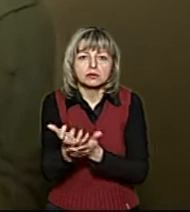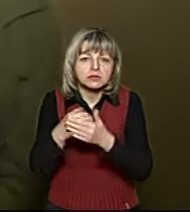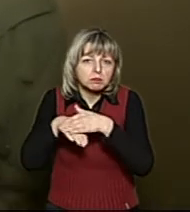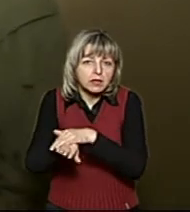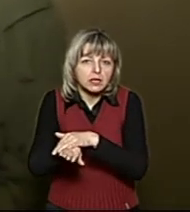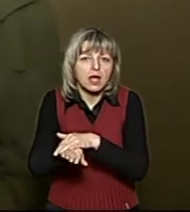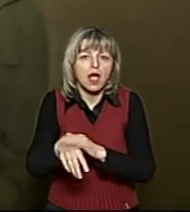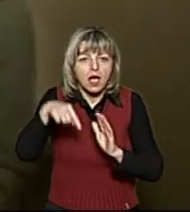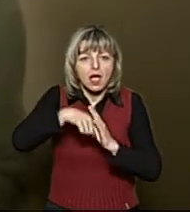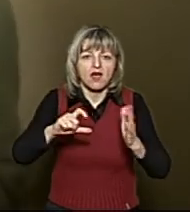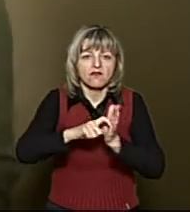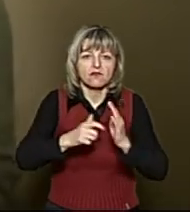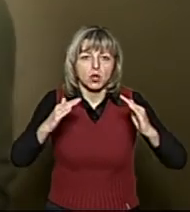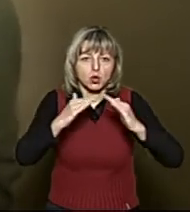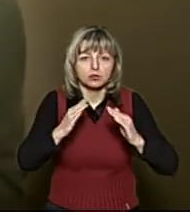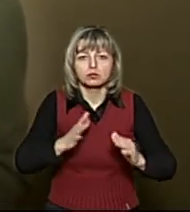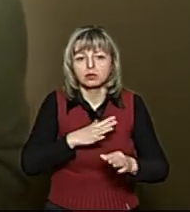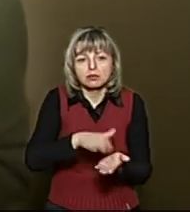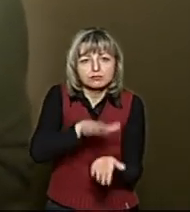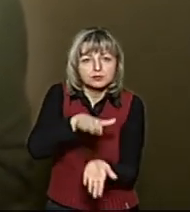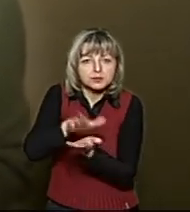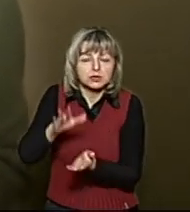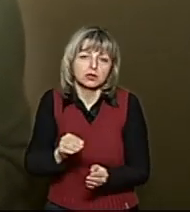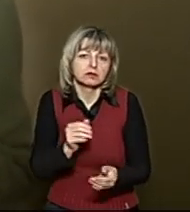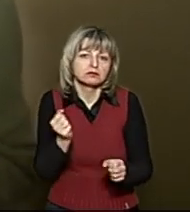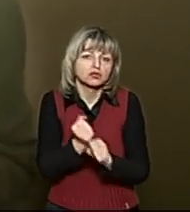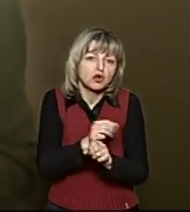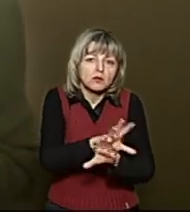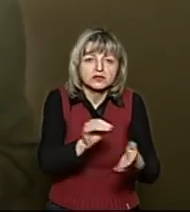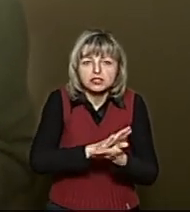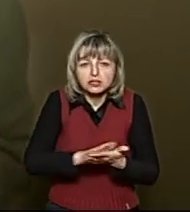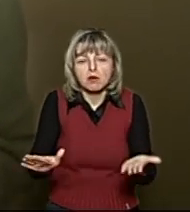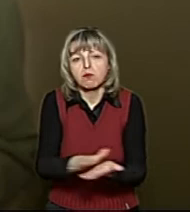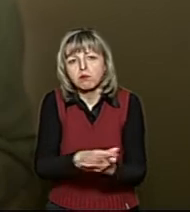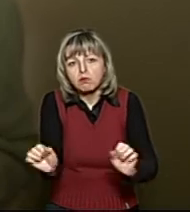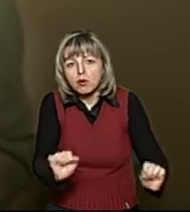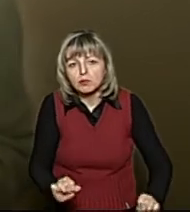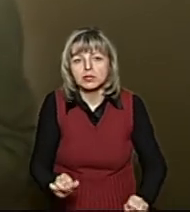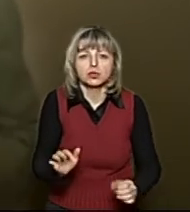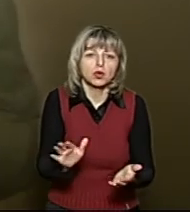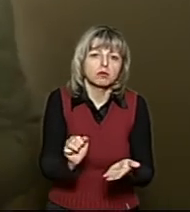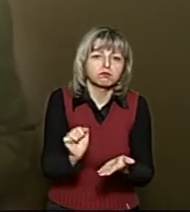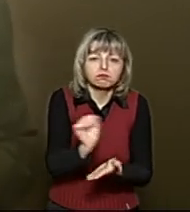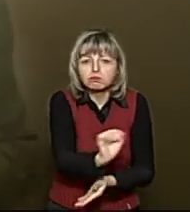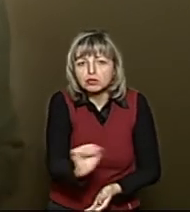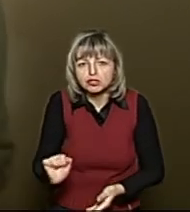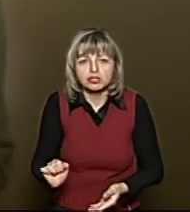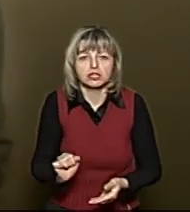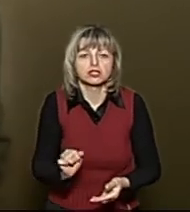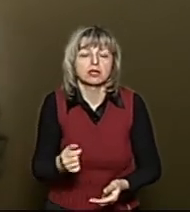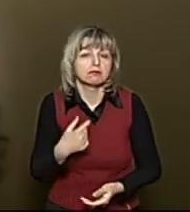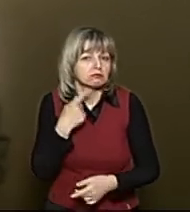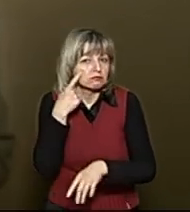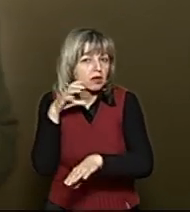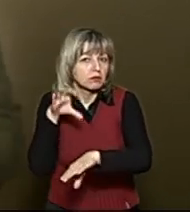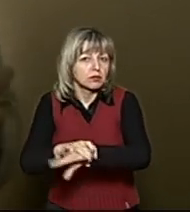в корпусах, було все складено, багато було зроблено вже, помито, почищено, побілено. Те, що ми помітили,